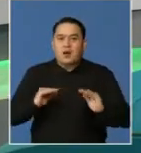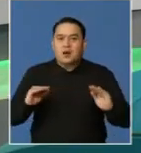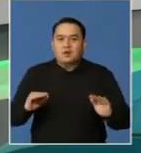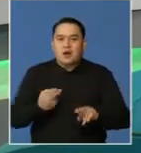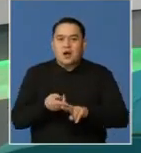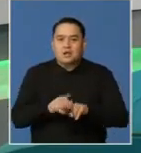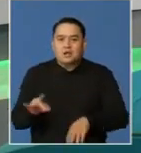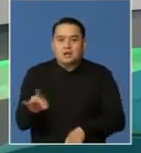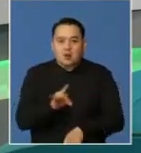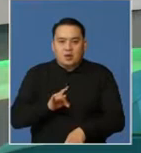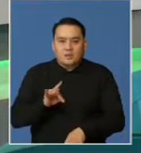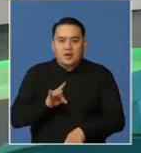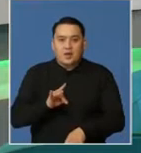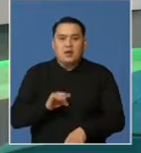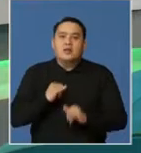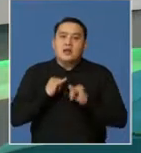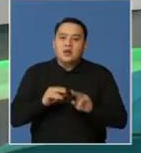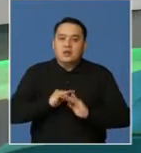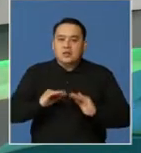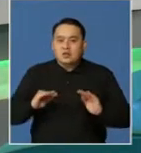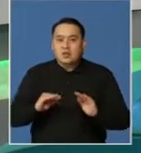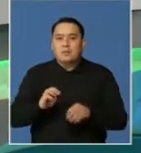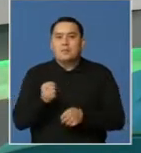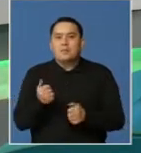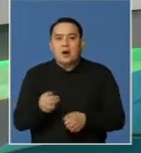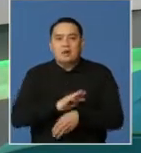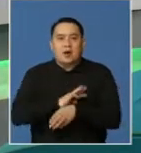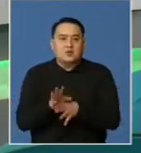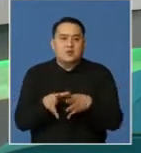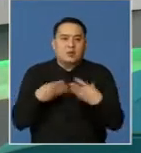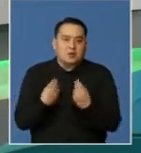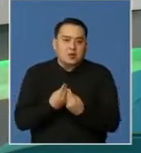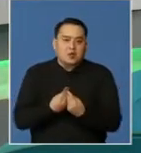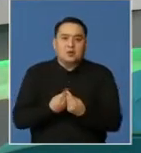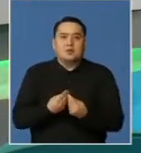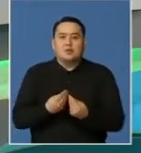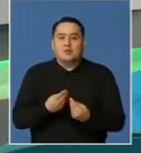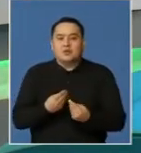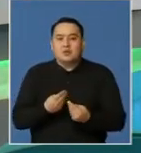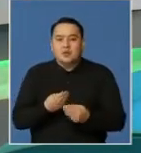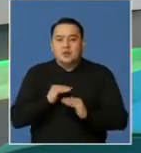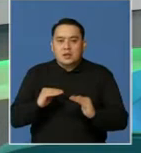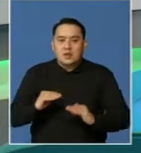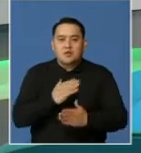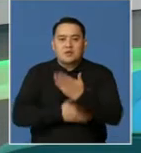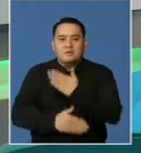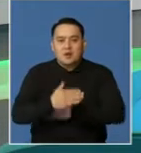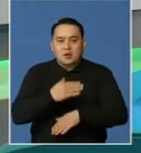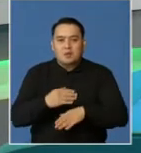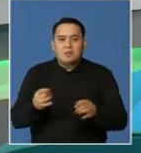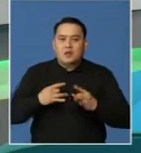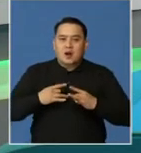маленьким жителям своего района. Для детей из малообеспеченных, неполных и многодетных семей и ребят с инвалидностью